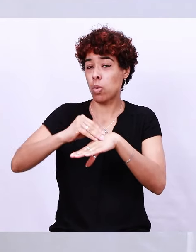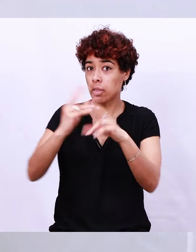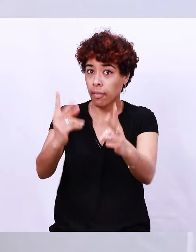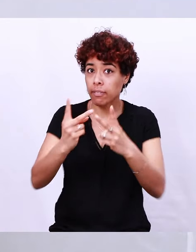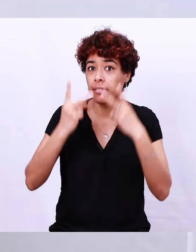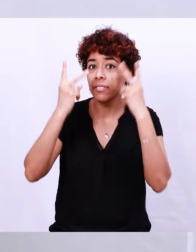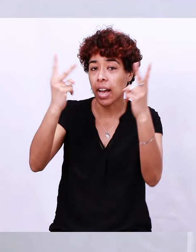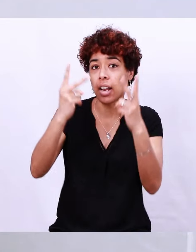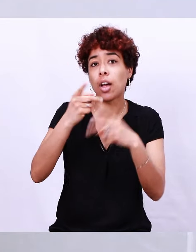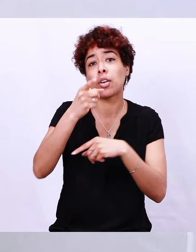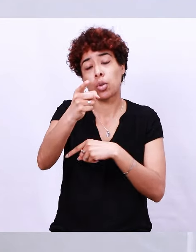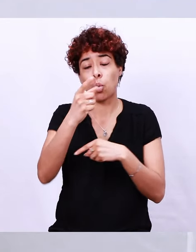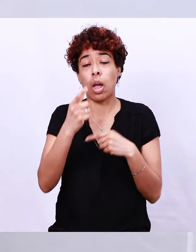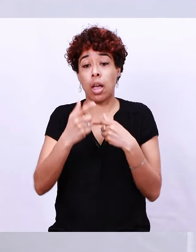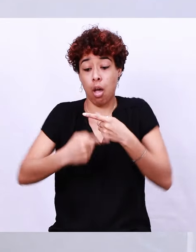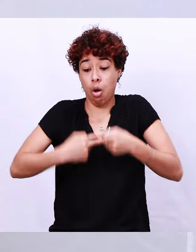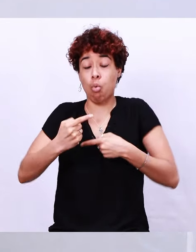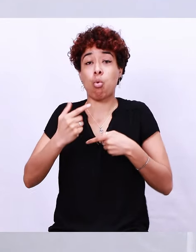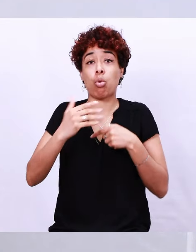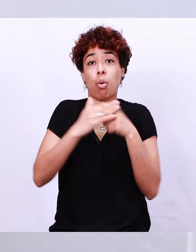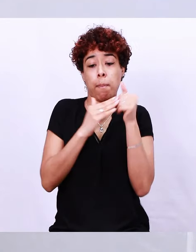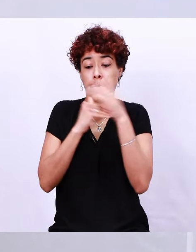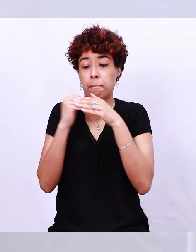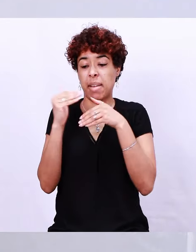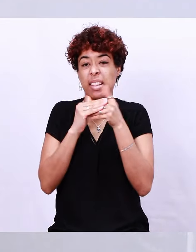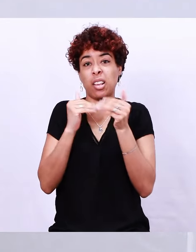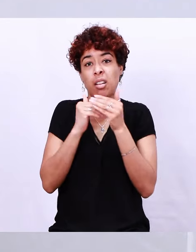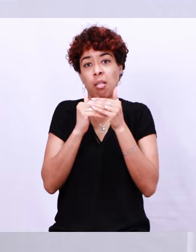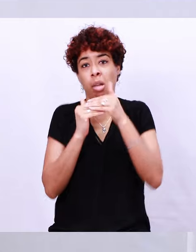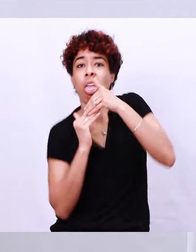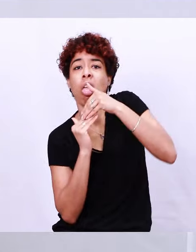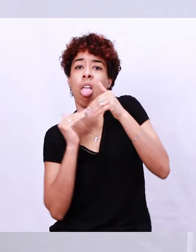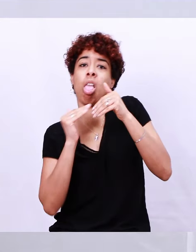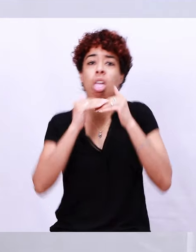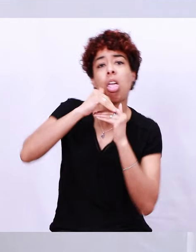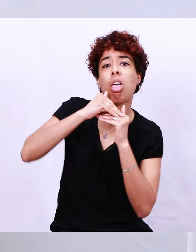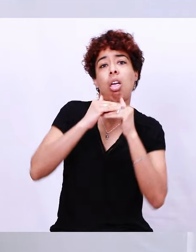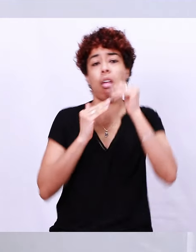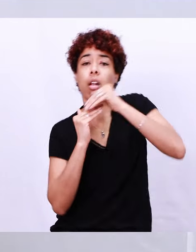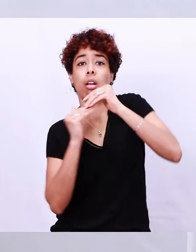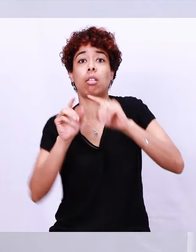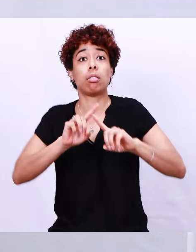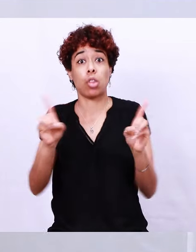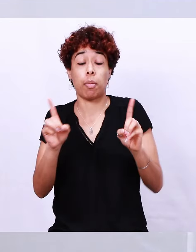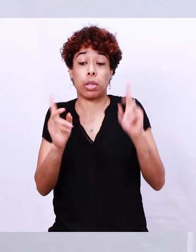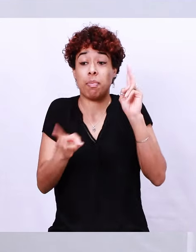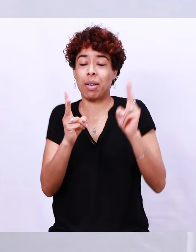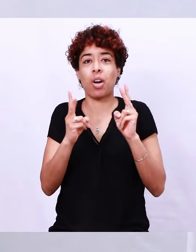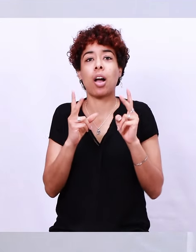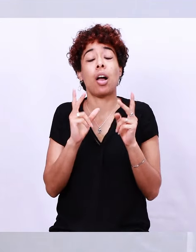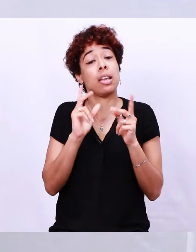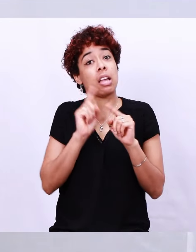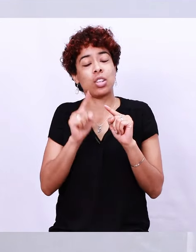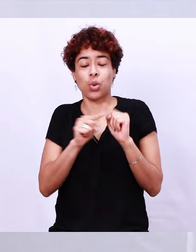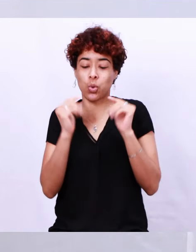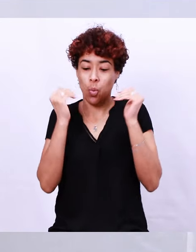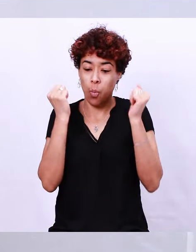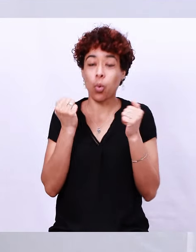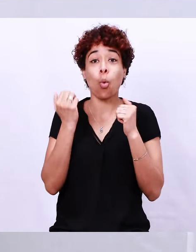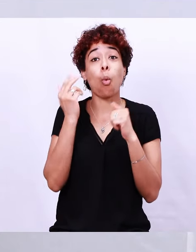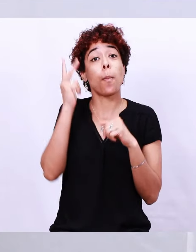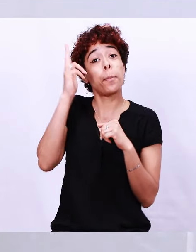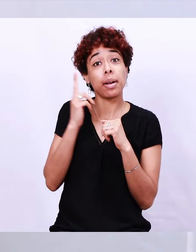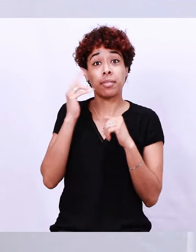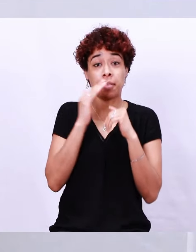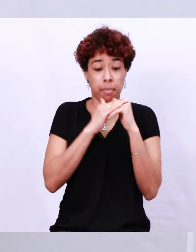pour que ce que tu es en train de bâtir ne soit pas quelque chose de tordu parce que parfois et bien on peut commencer à construire quelque chose et